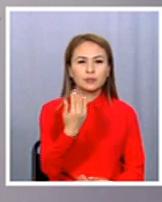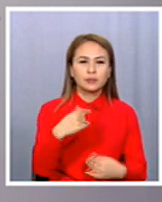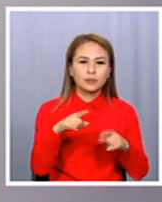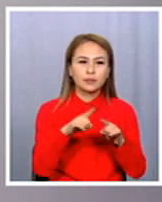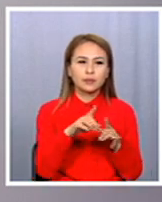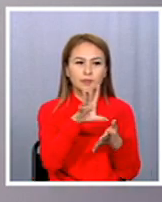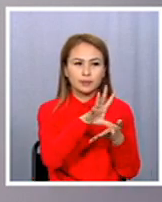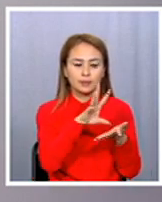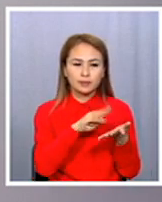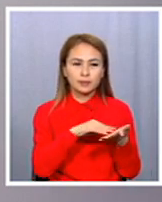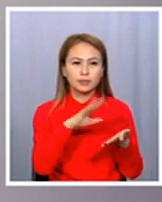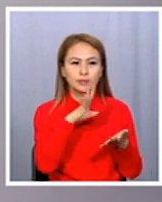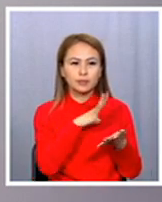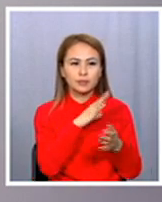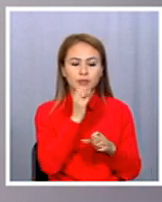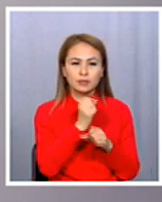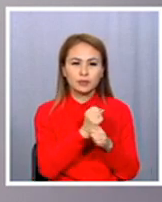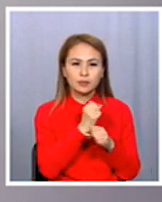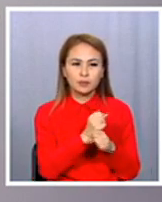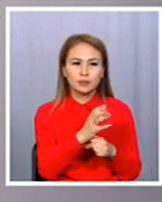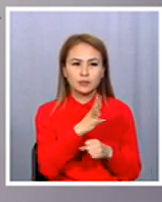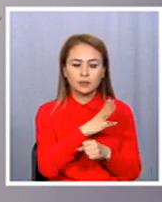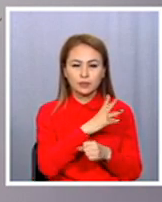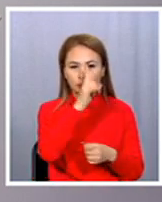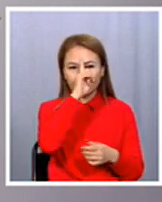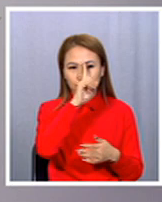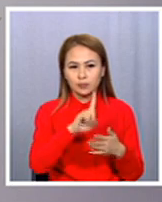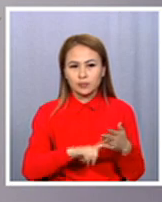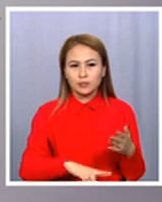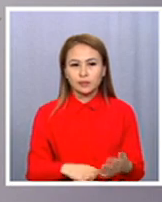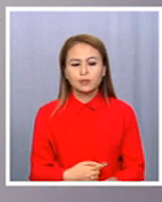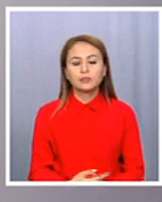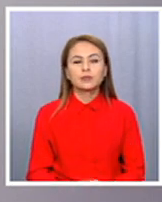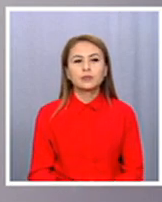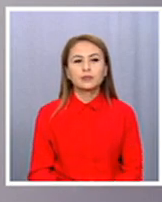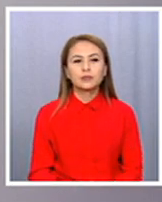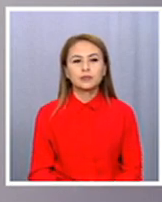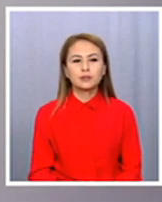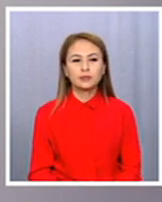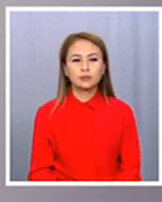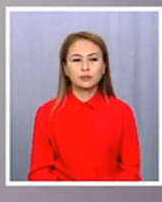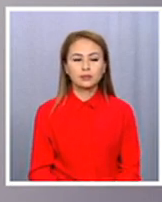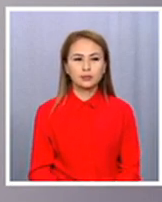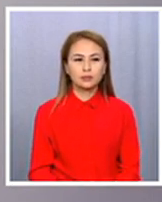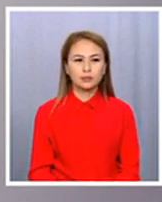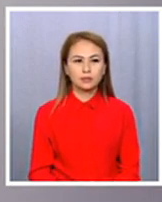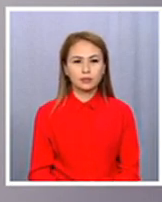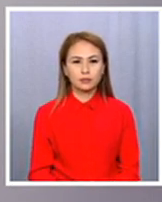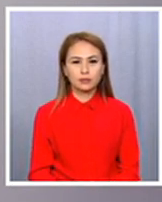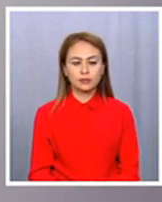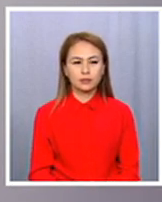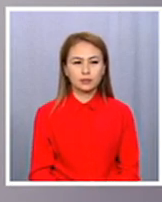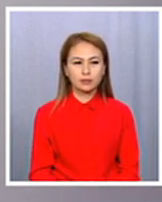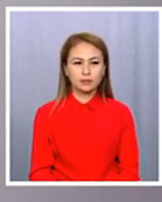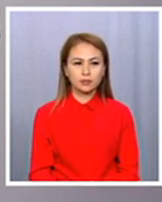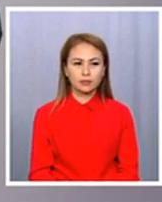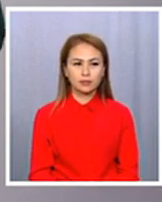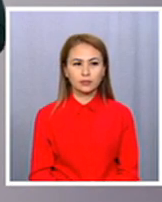үлгіде құрап шықтыңыздар деп сенемін. Енді келесі тапсырманы